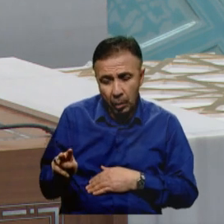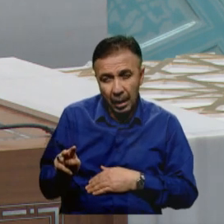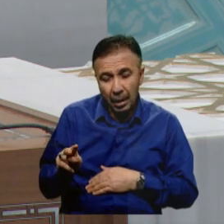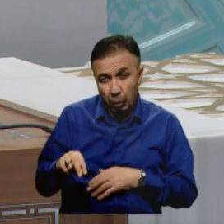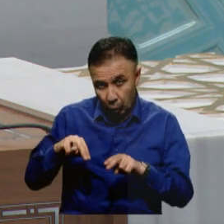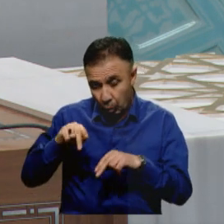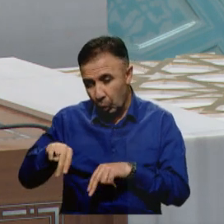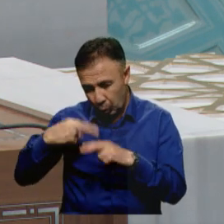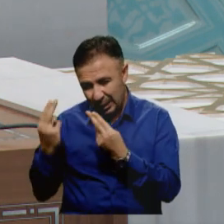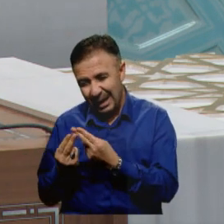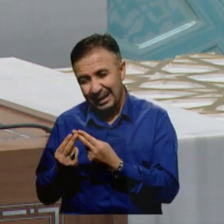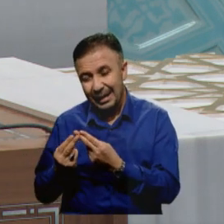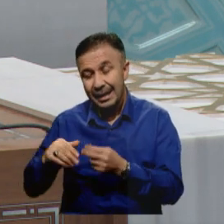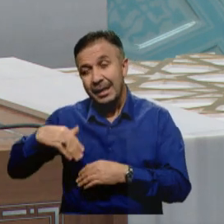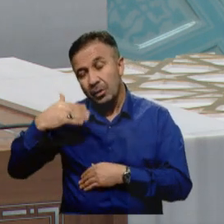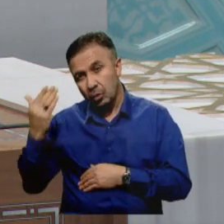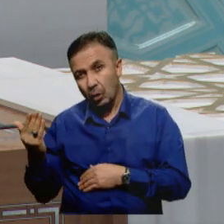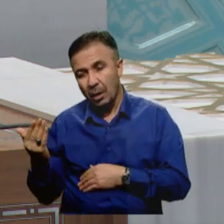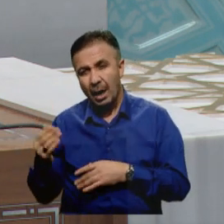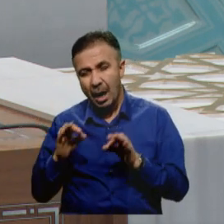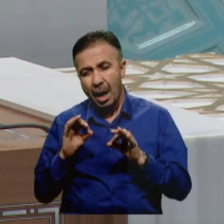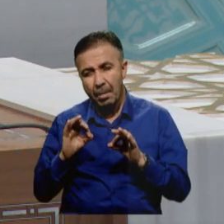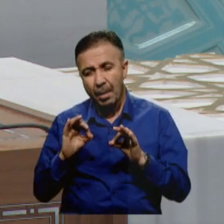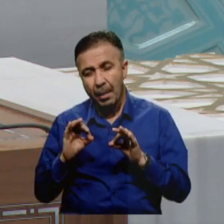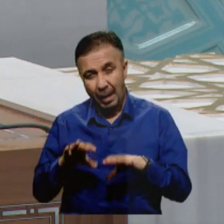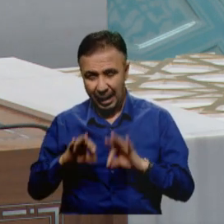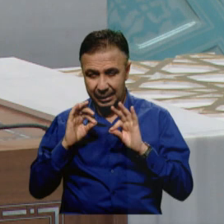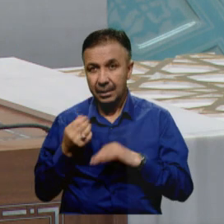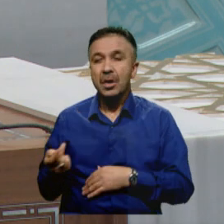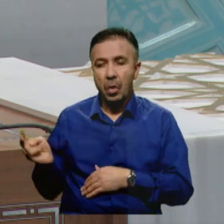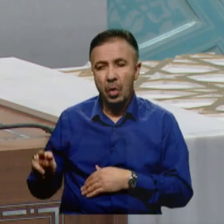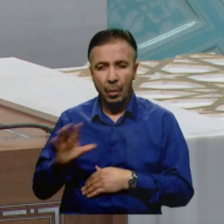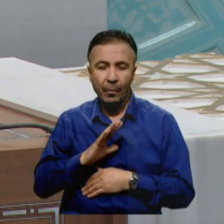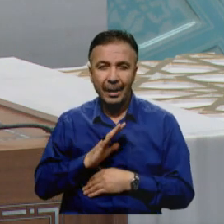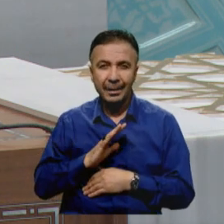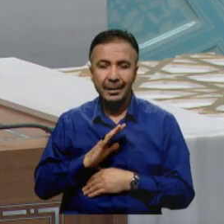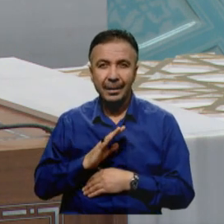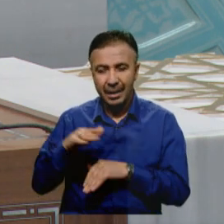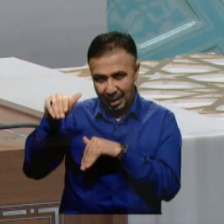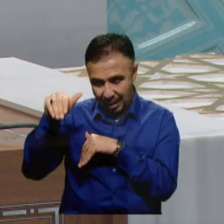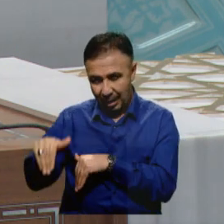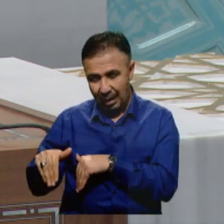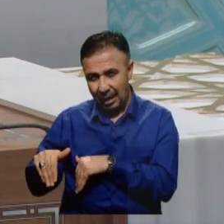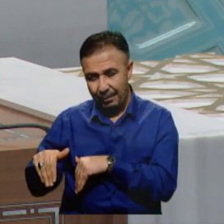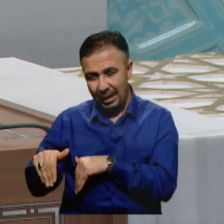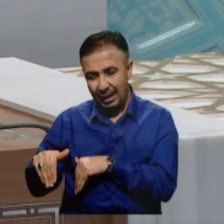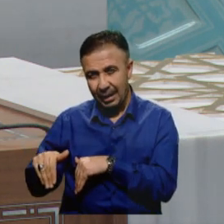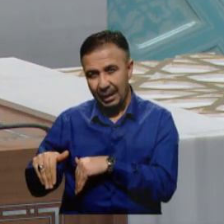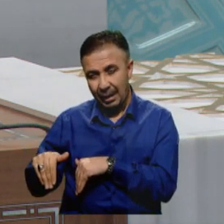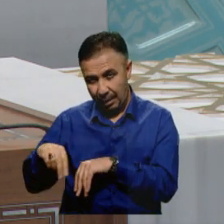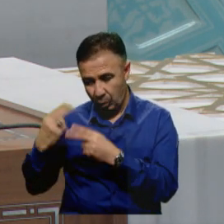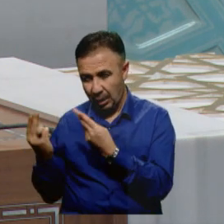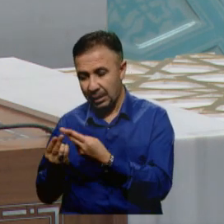an yolculuğa çıkmaya aday olduğumuz bir hayatımız var. Kabir alemi, kabirden sonra da bir ebedi hayat